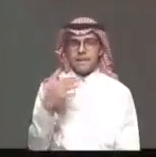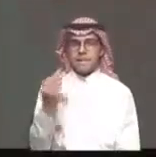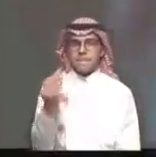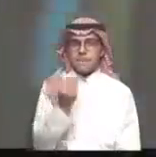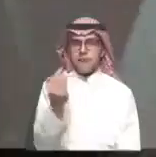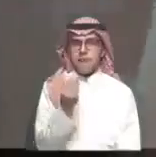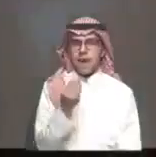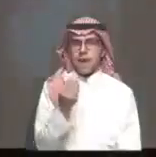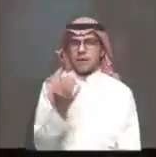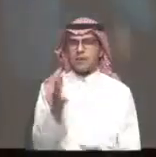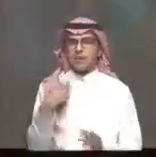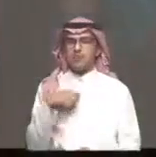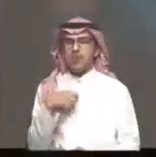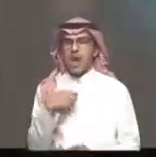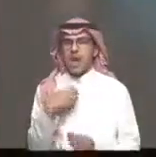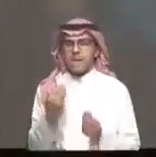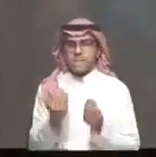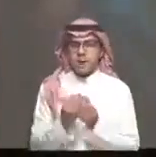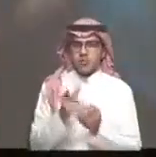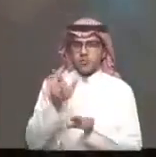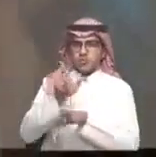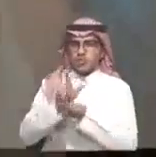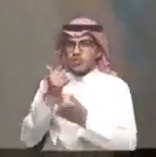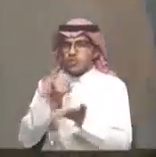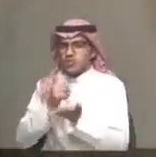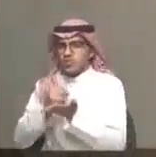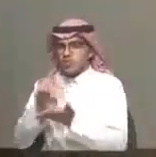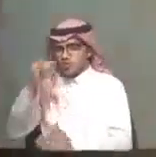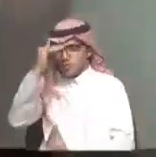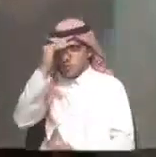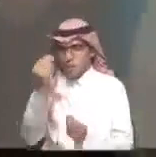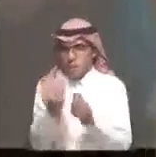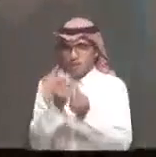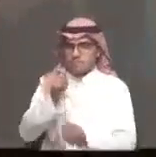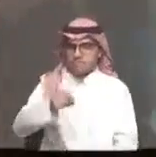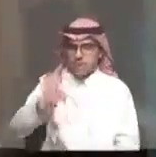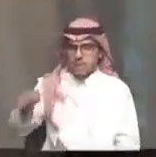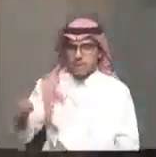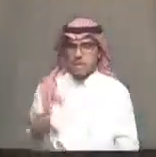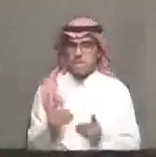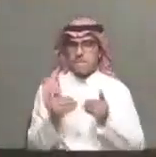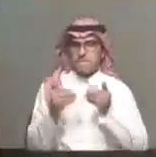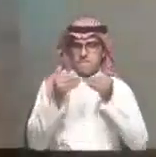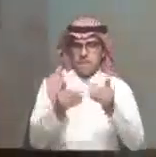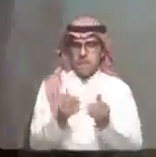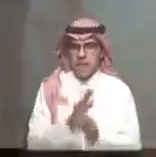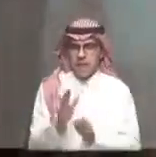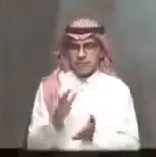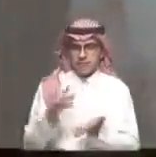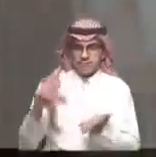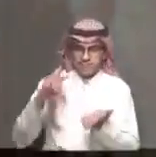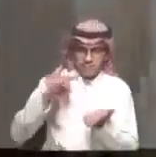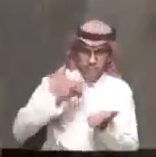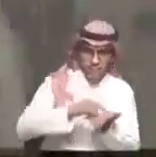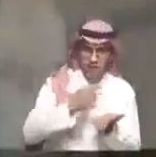الفضيلة وأصحاب الفضيلة والمعالي الوزراء وقادة القطاعات العسكرية. وقد وصل في معية خادم